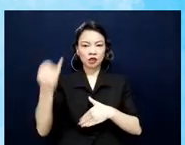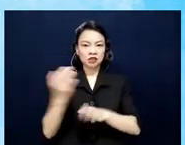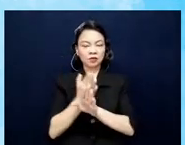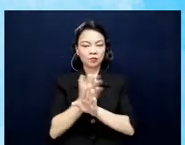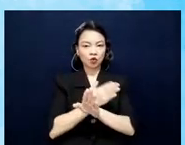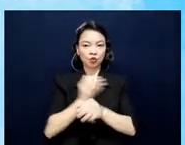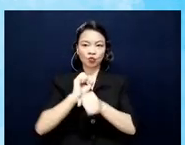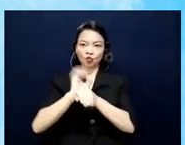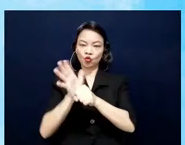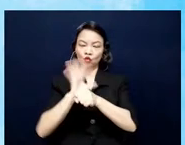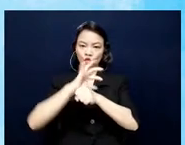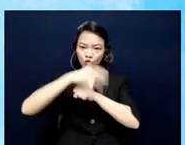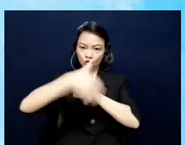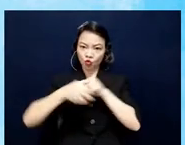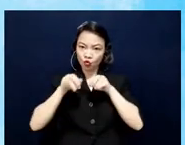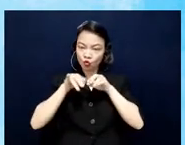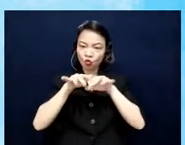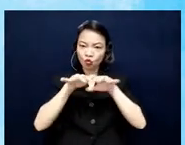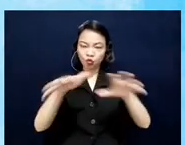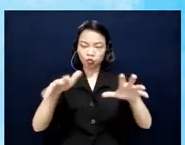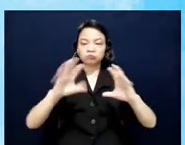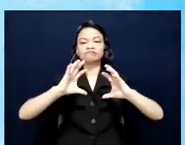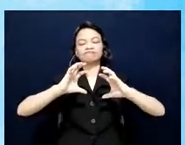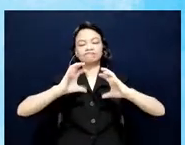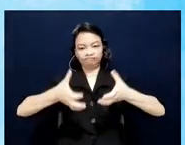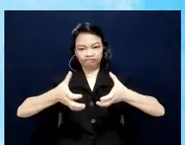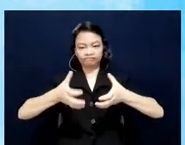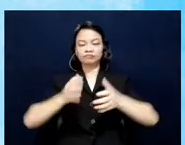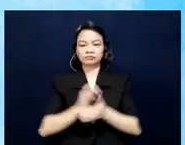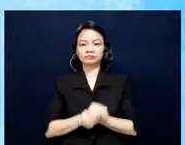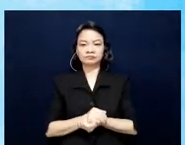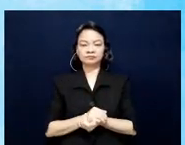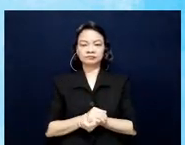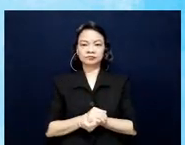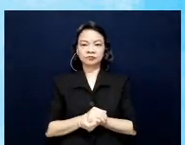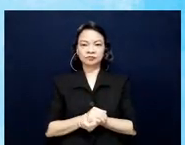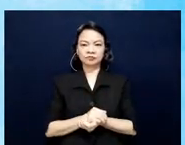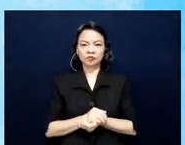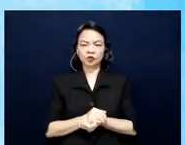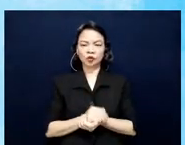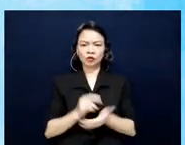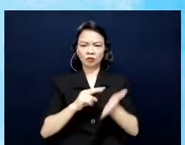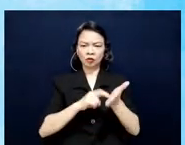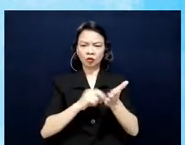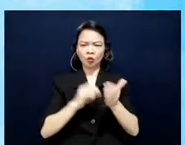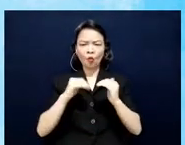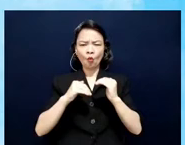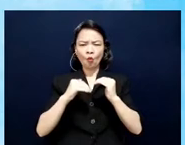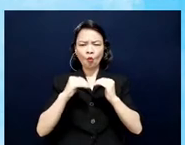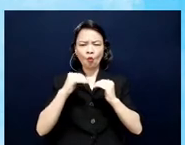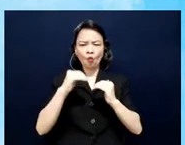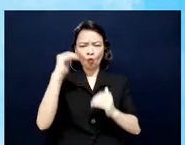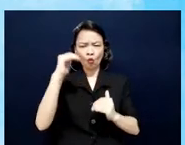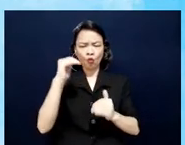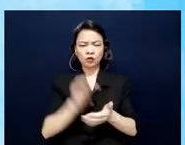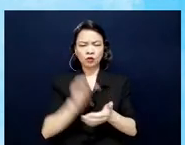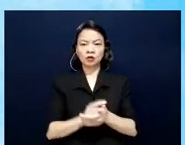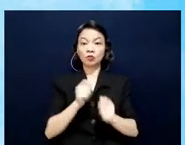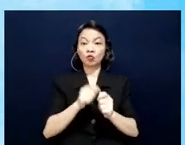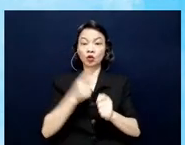COVID-19 menyebar di seluruh dunia. Tingginya angka-angka tersebut jelas membuat kita harus lebih